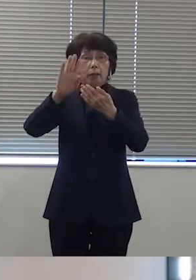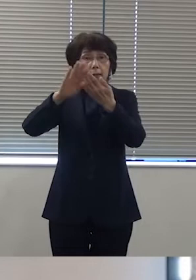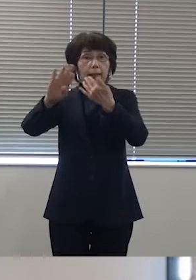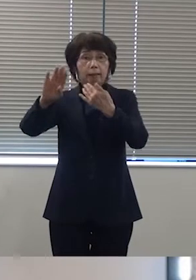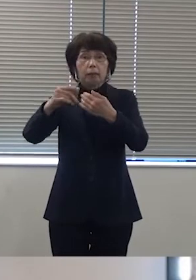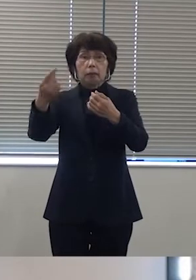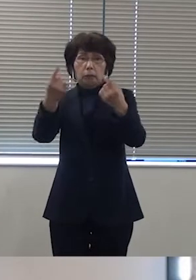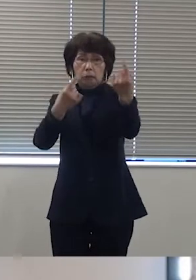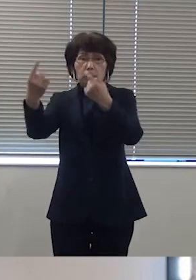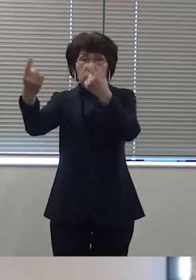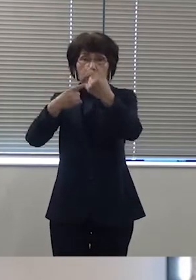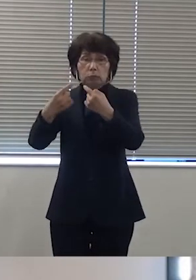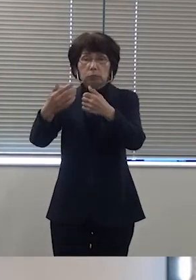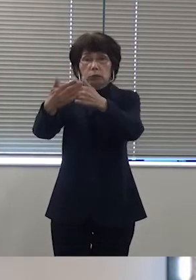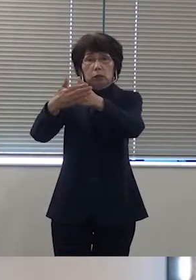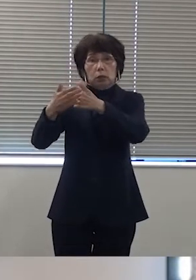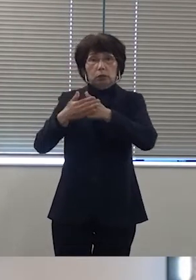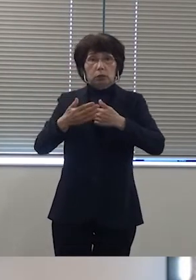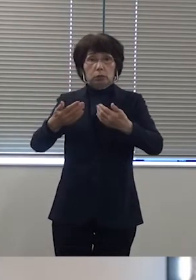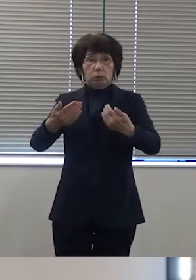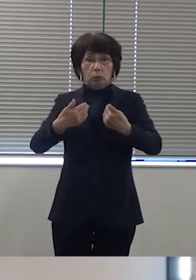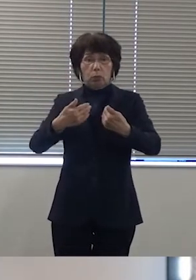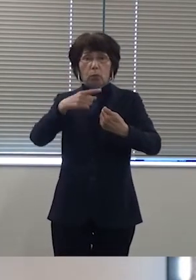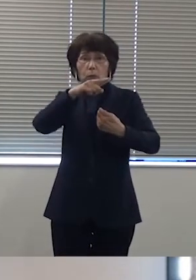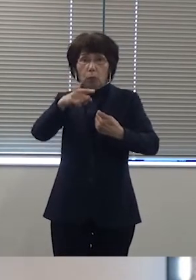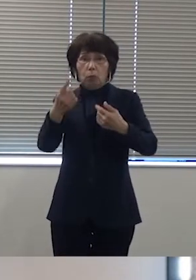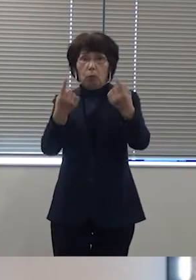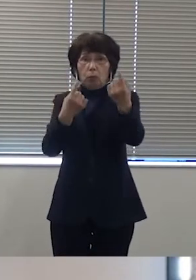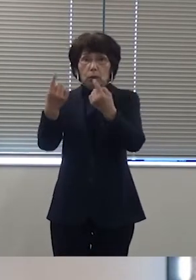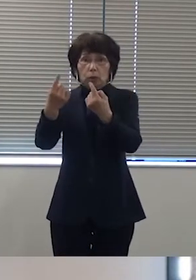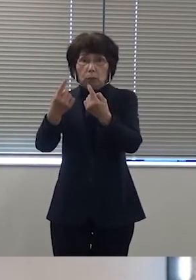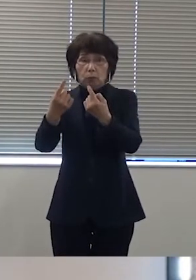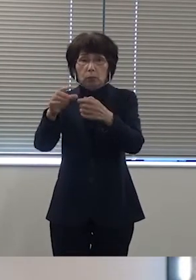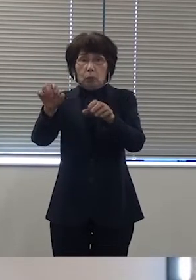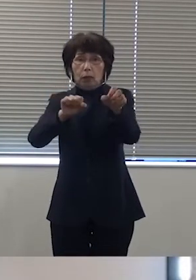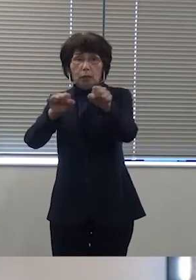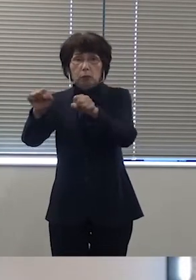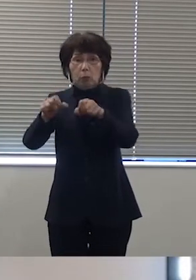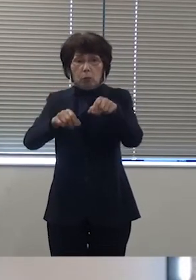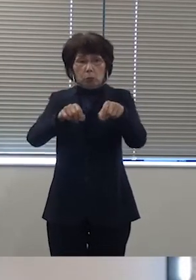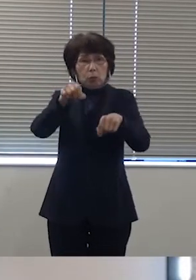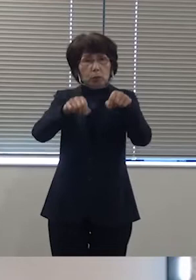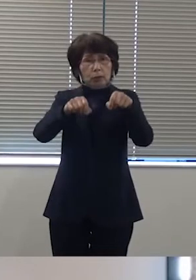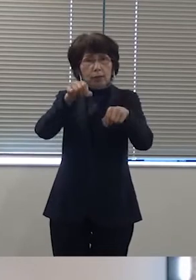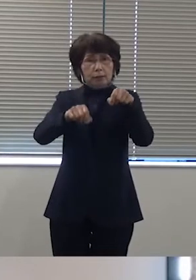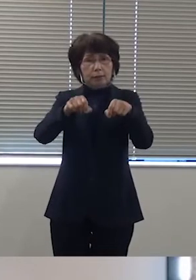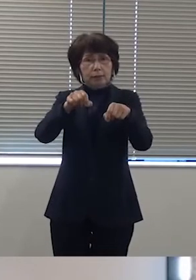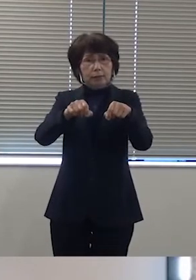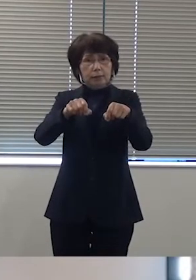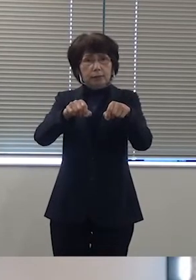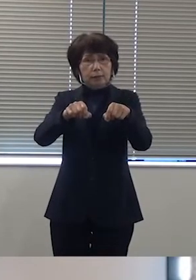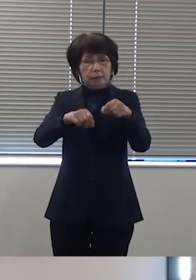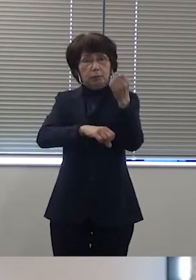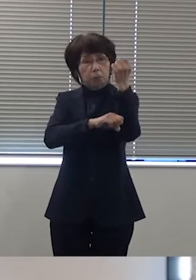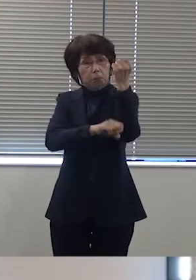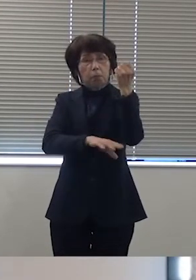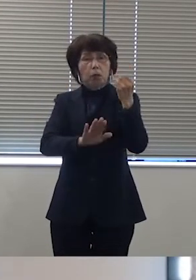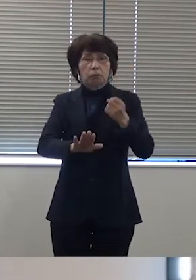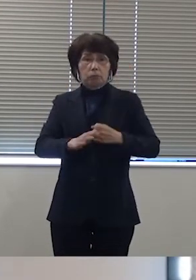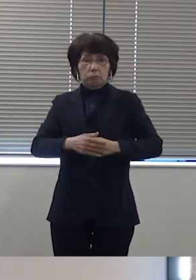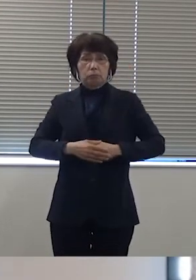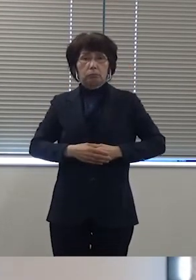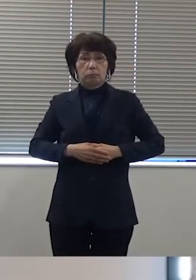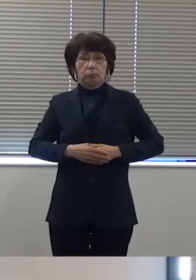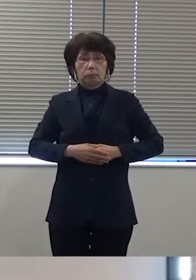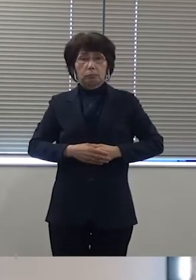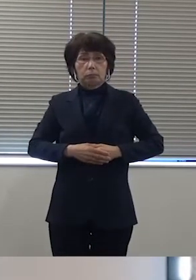整をするかというのが一つ肝になっているわけですね。でルールですね、あのご説明申し上げたように、もろもろですね、例えば保健